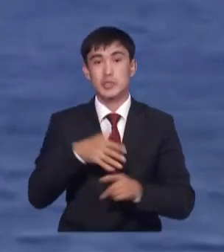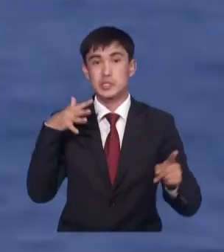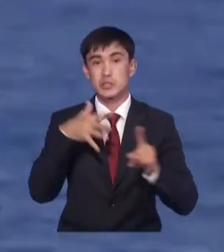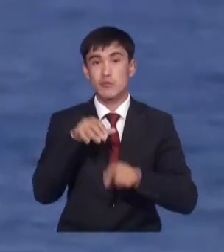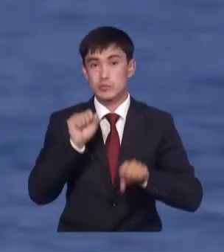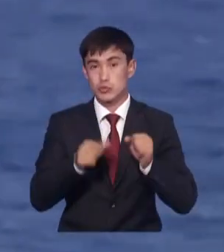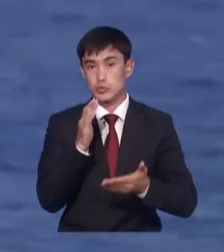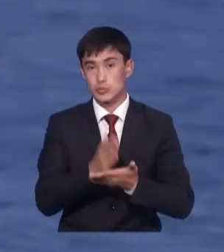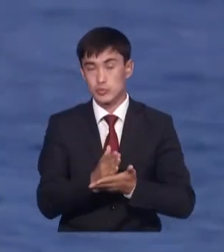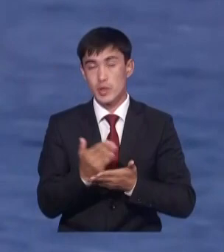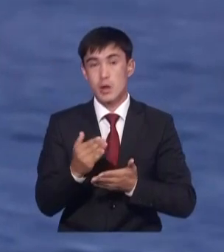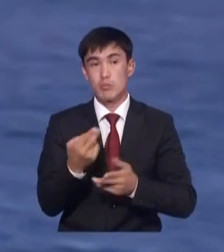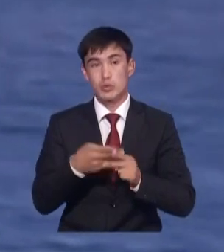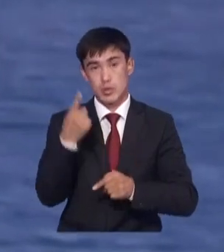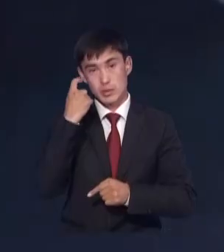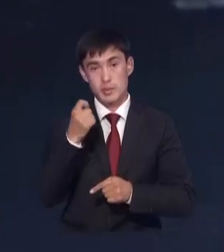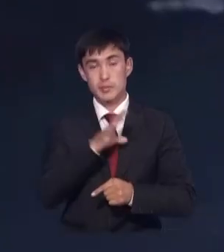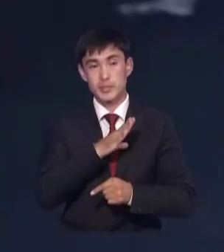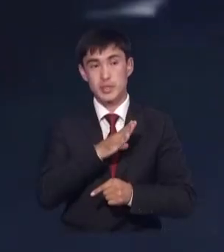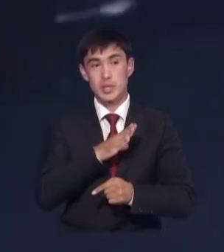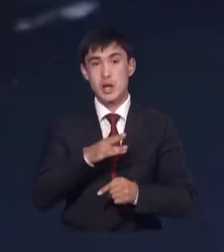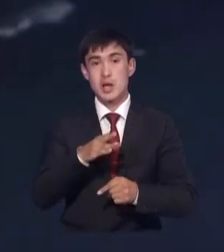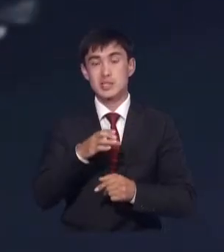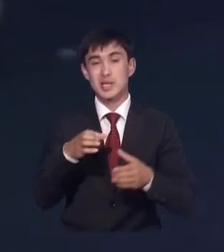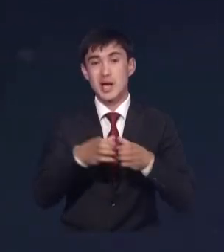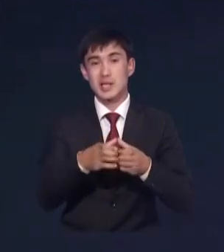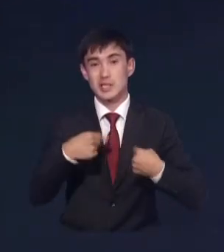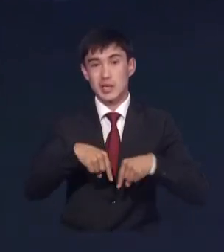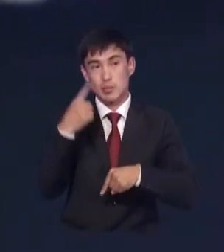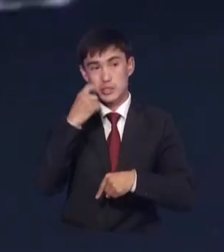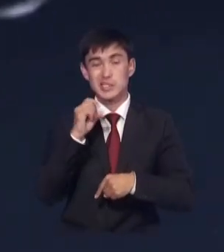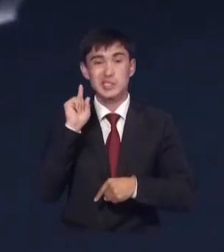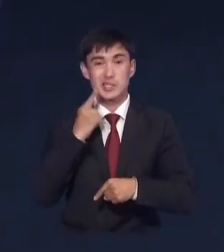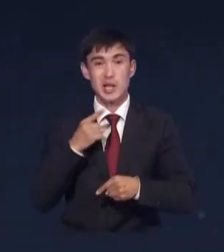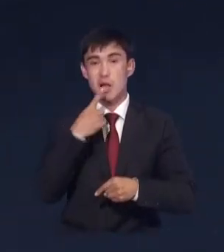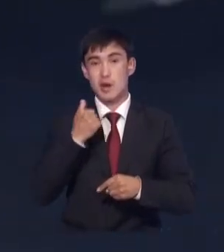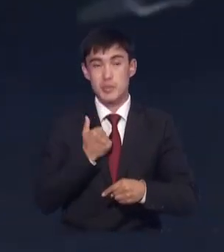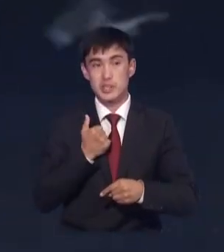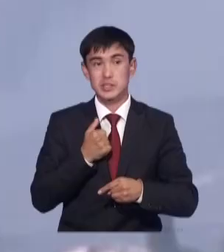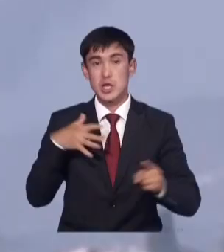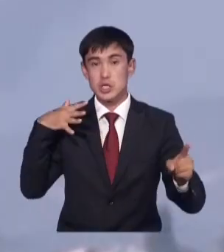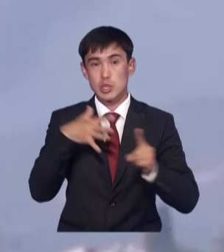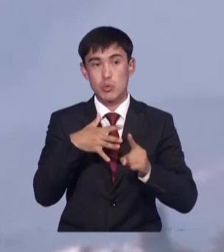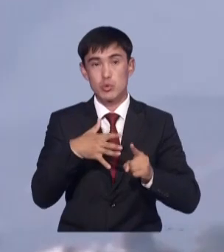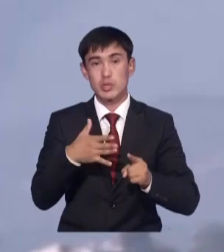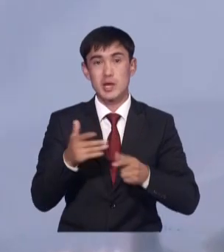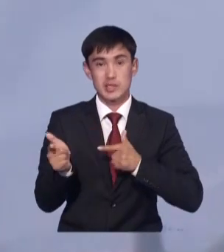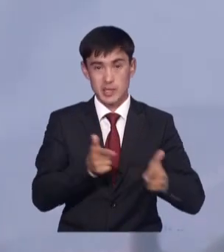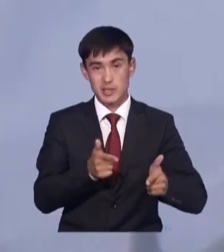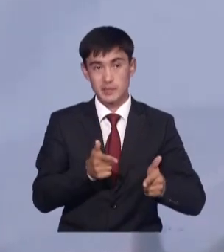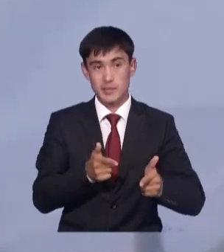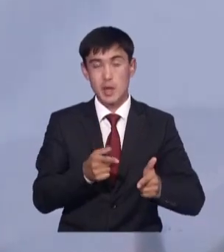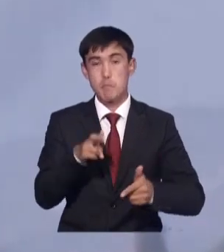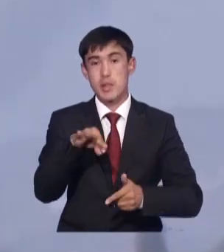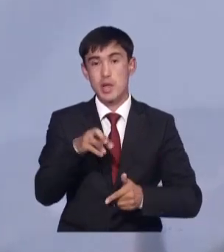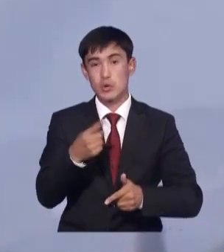жасауы мүмкін. Мұны Ақ үй мәлімдеді. Associated Press агенттігінің хабарлауынша, Израиль армиясы ықтимал шабуылға мейлінше дайын отыр.